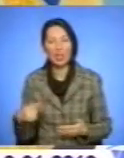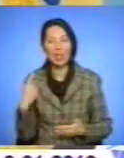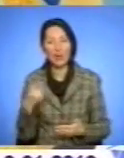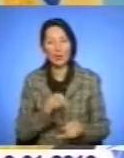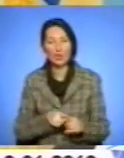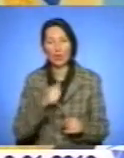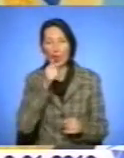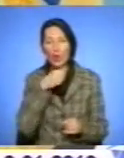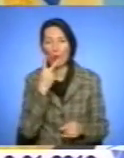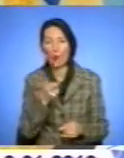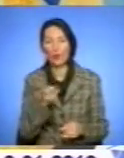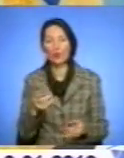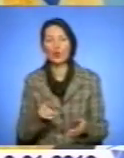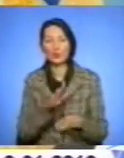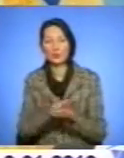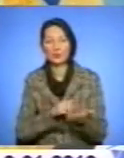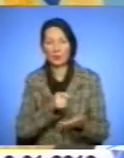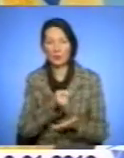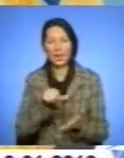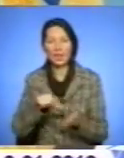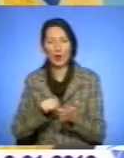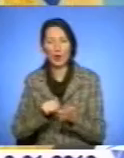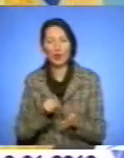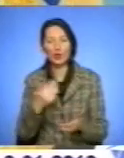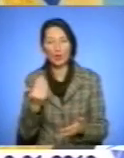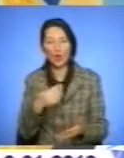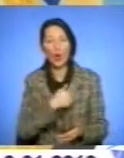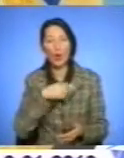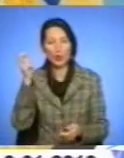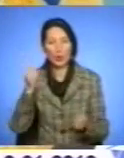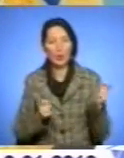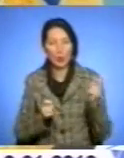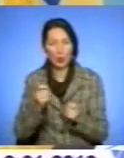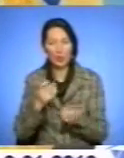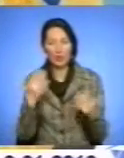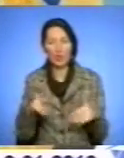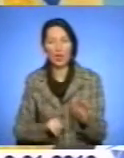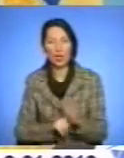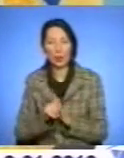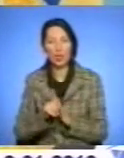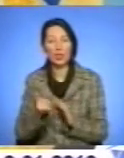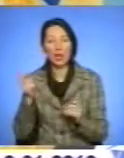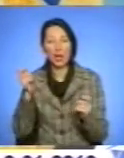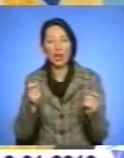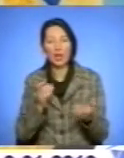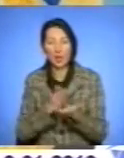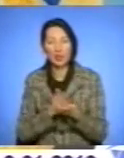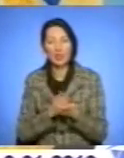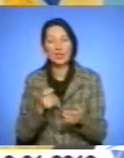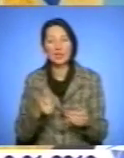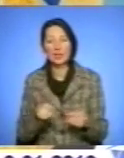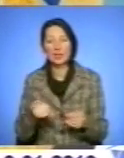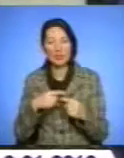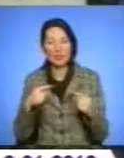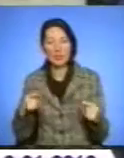що заявки на участь, тобто, що вони хочуть прибути, вже почали надходити фактично з усіх областей